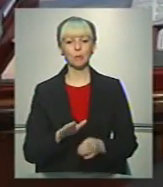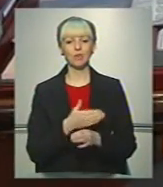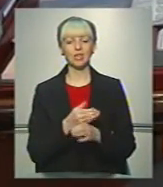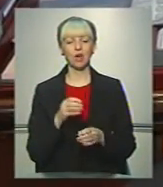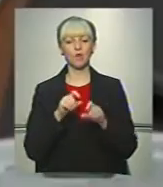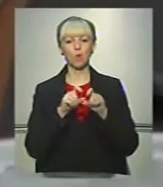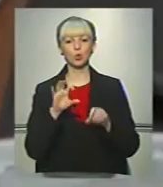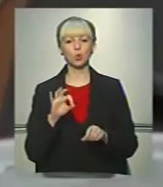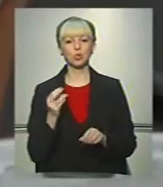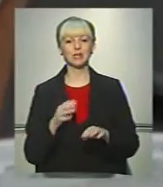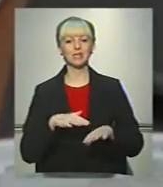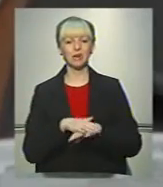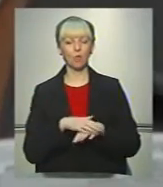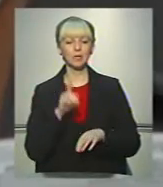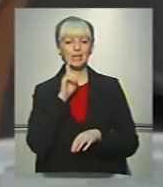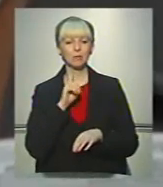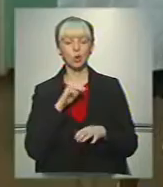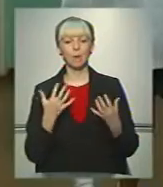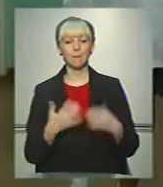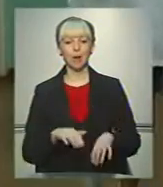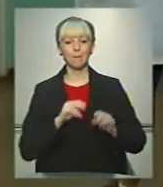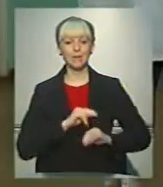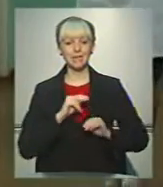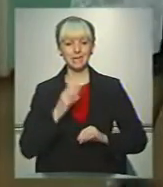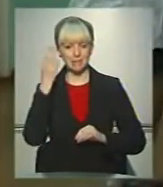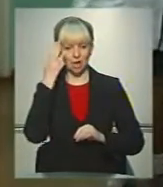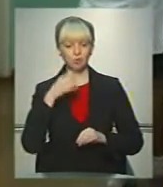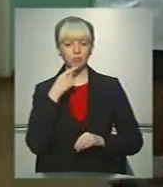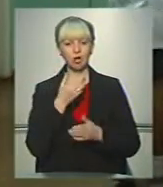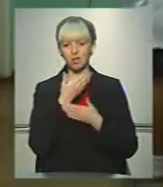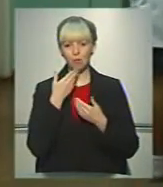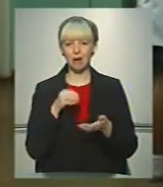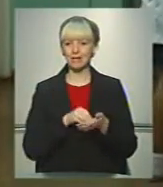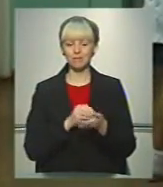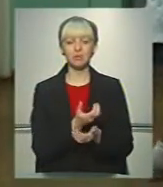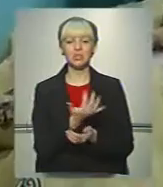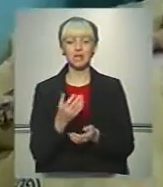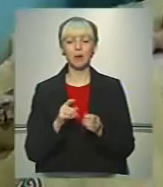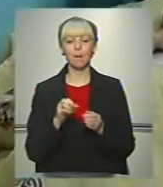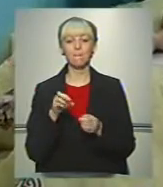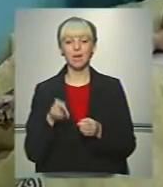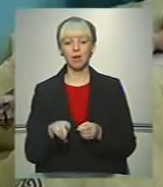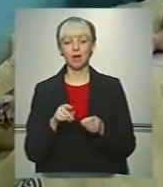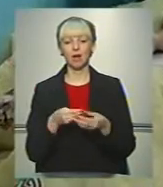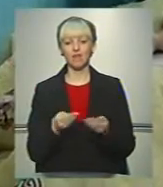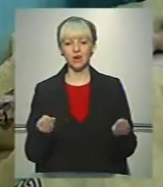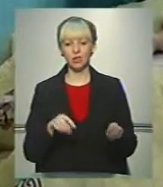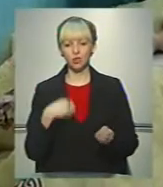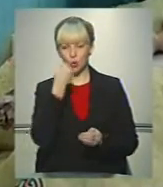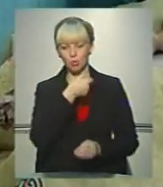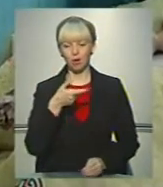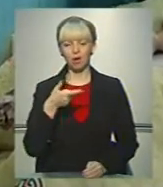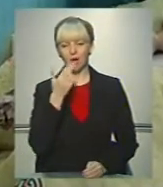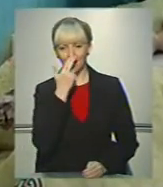відділенні Фонду соціального страхування з тимчасової втрати працездатності, кажуть, немає статистики, скільки ж лікарняних видали цьогоріч через грип та